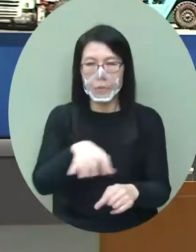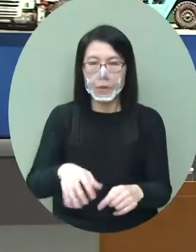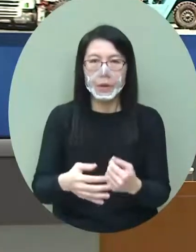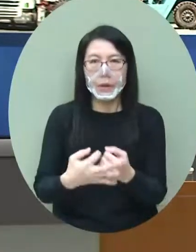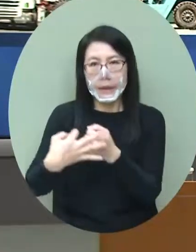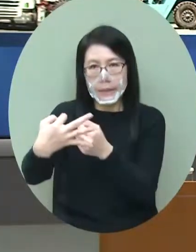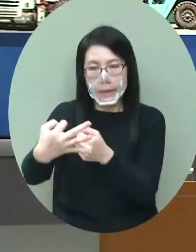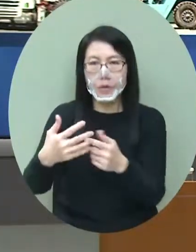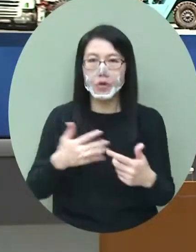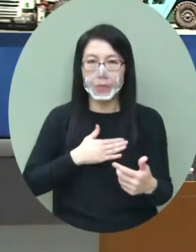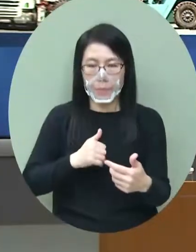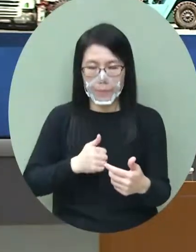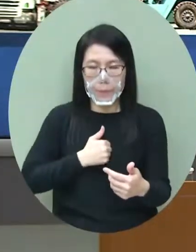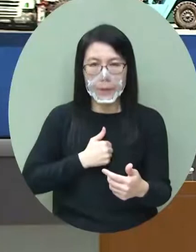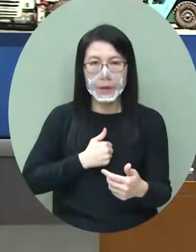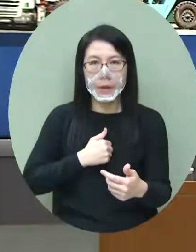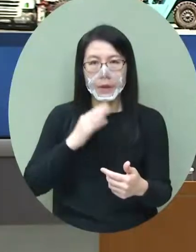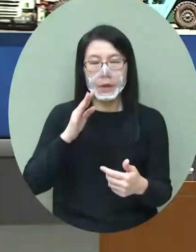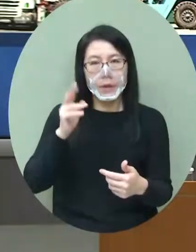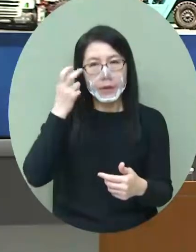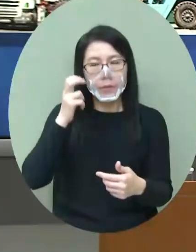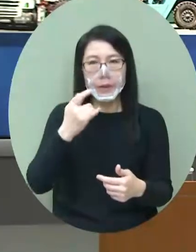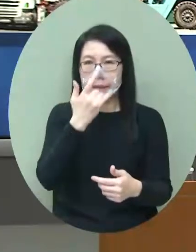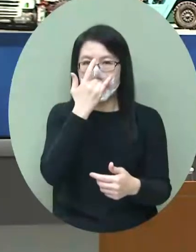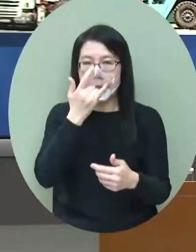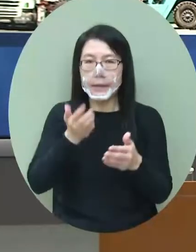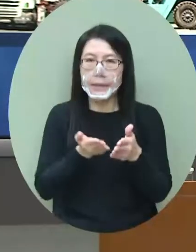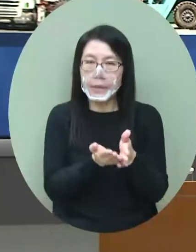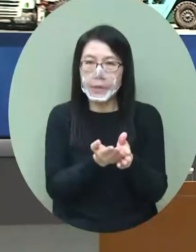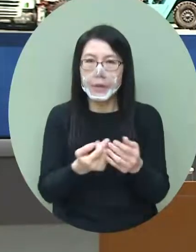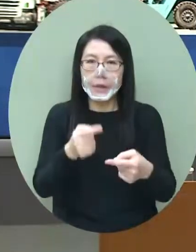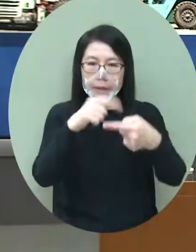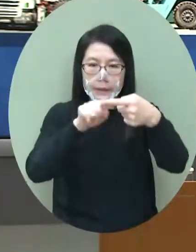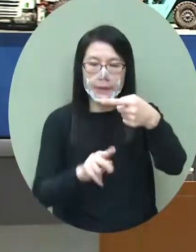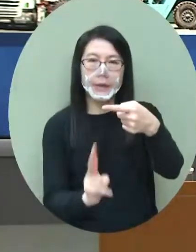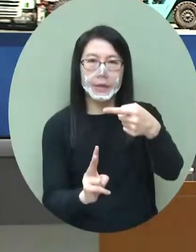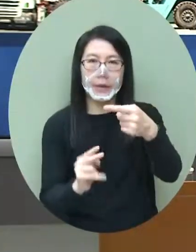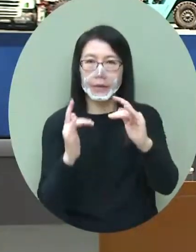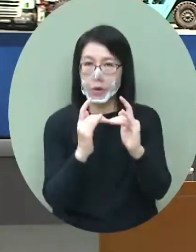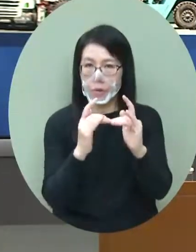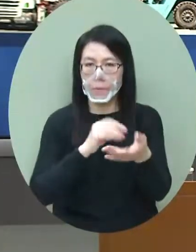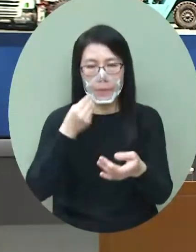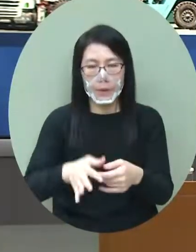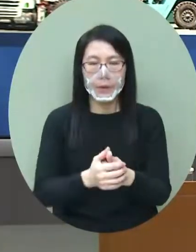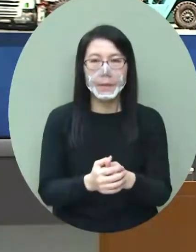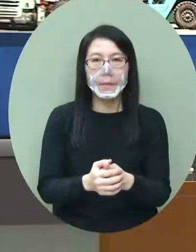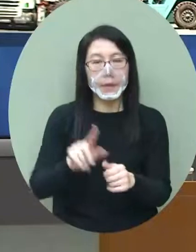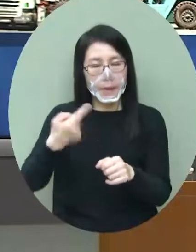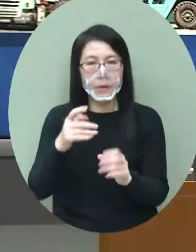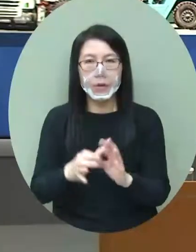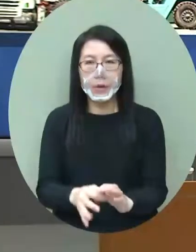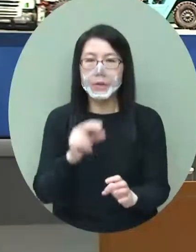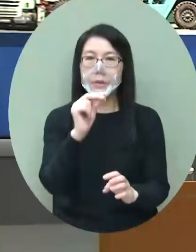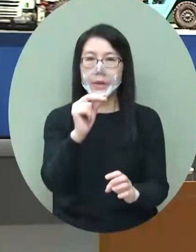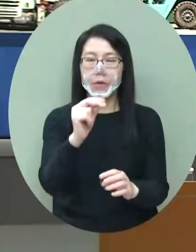的一个体育馆也都开放了。第三个呢也是在启德邮轮码头有100张床，另